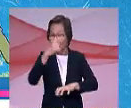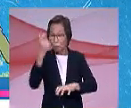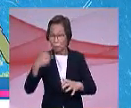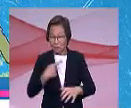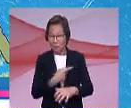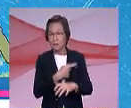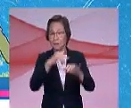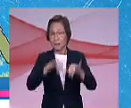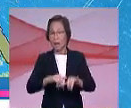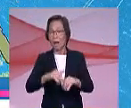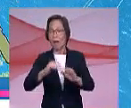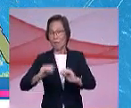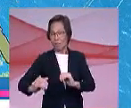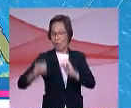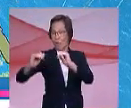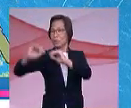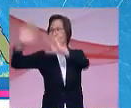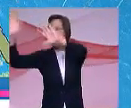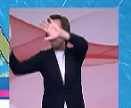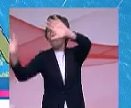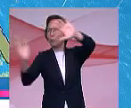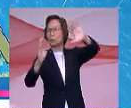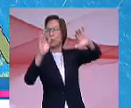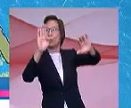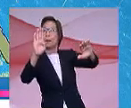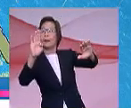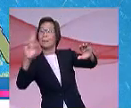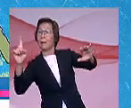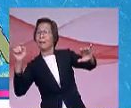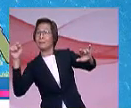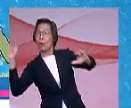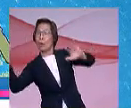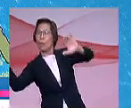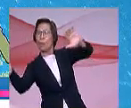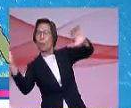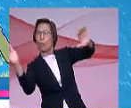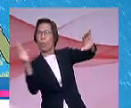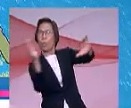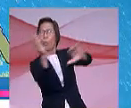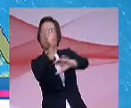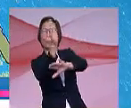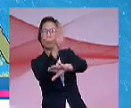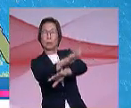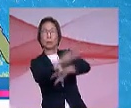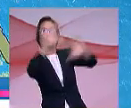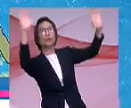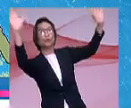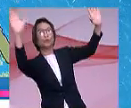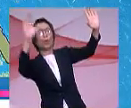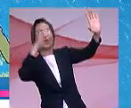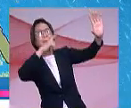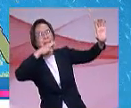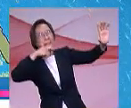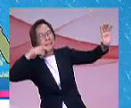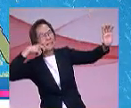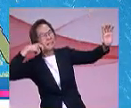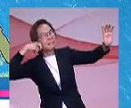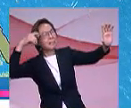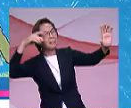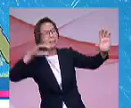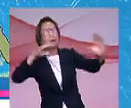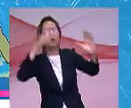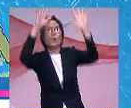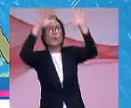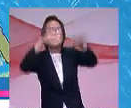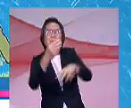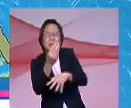kini berada di fasa monsun barat daya yang menjelang petang keadaan cuaca adalah lebih kering dan kurang